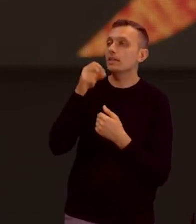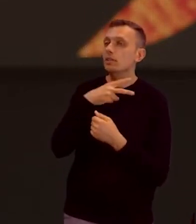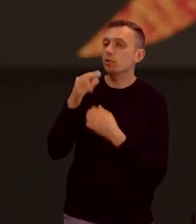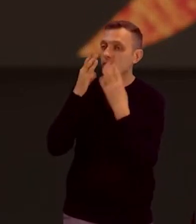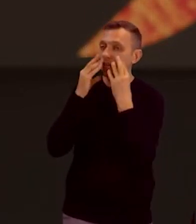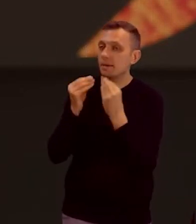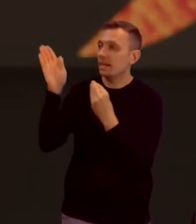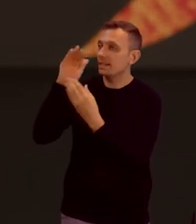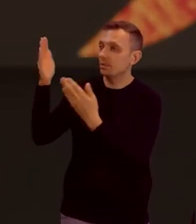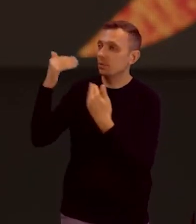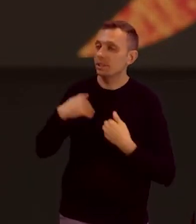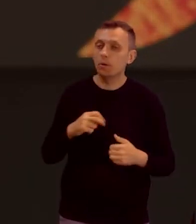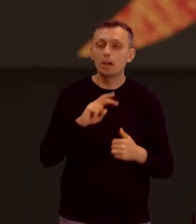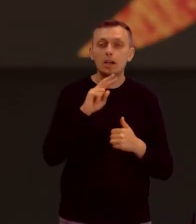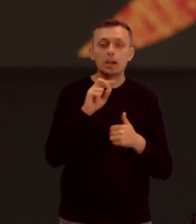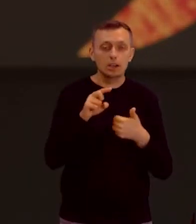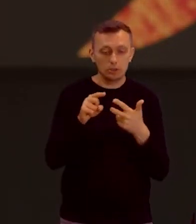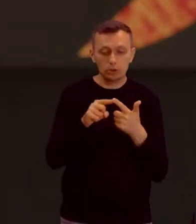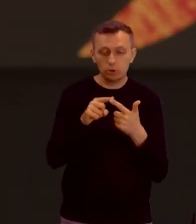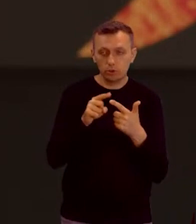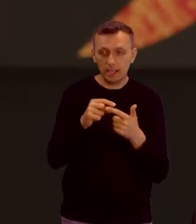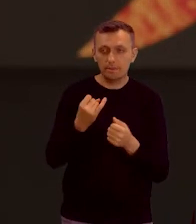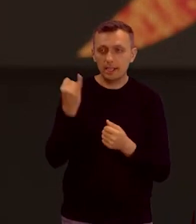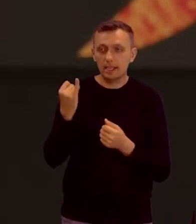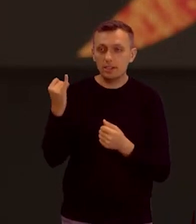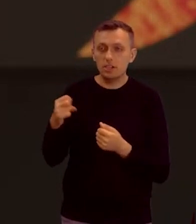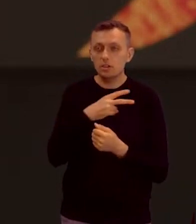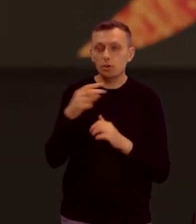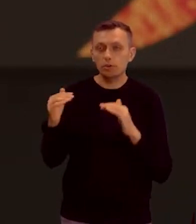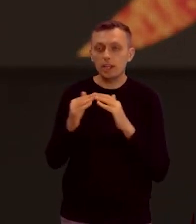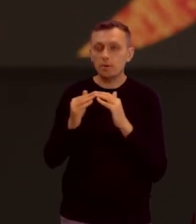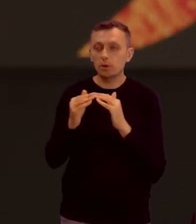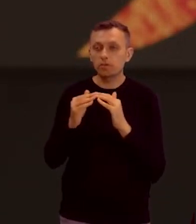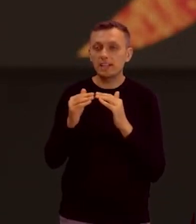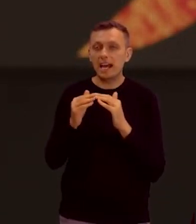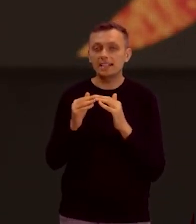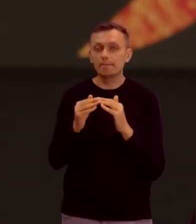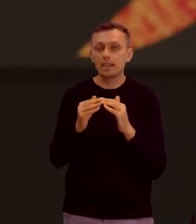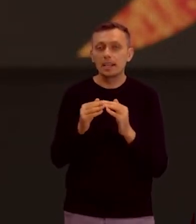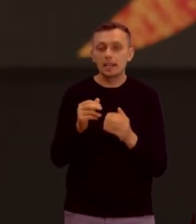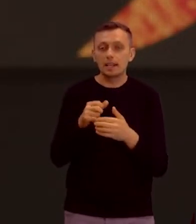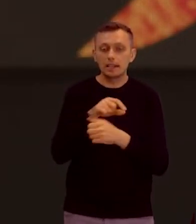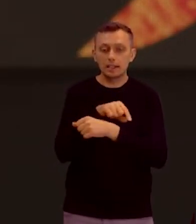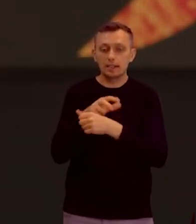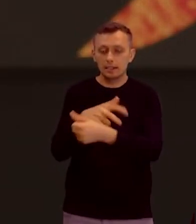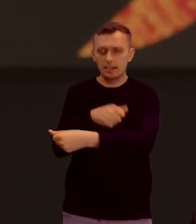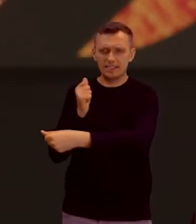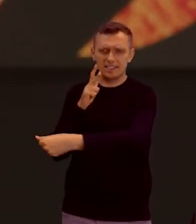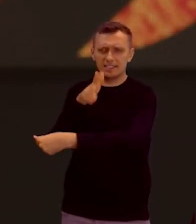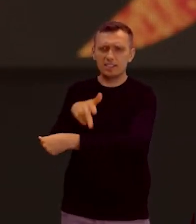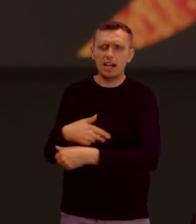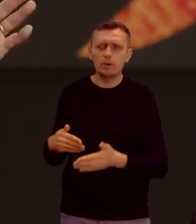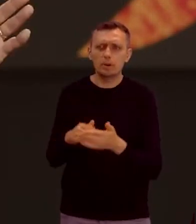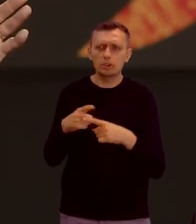należy naostrzyć i wycelować. Są więc odpowiedzialnością. Po trzecie, są siłą domu. I na